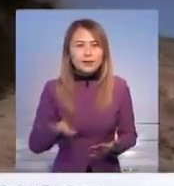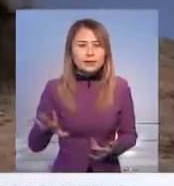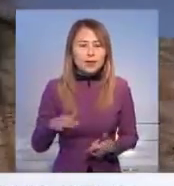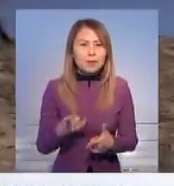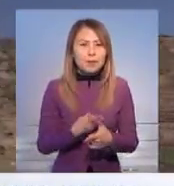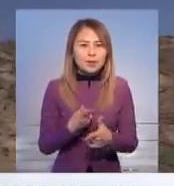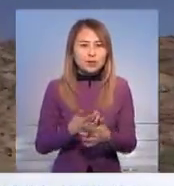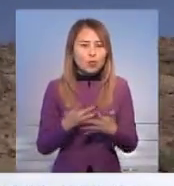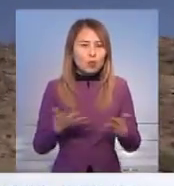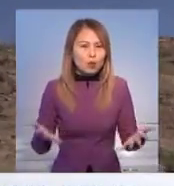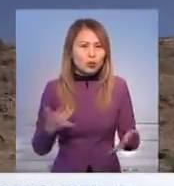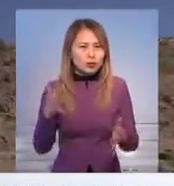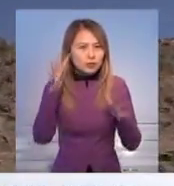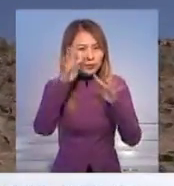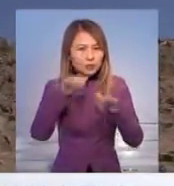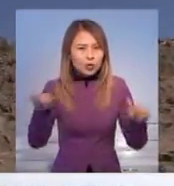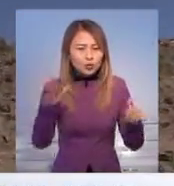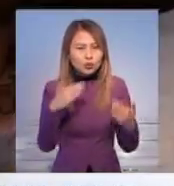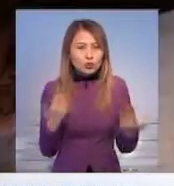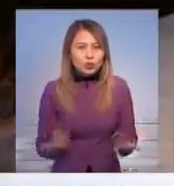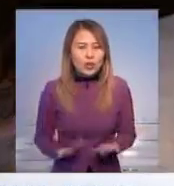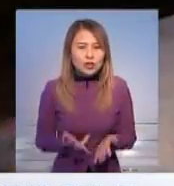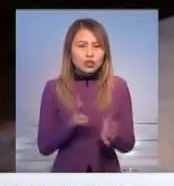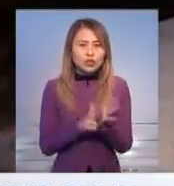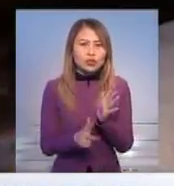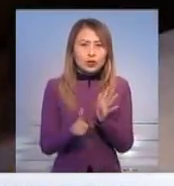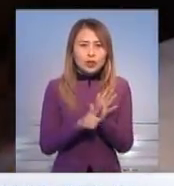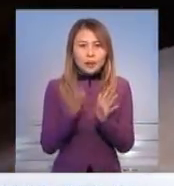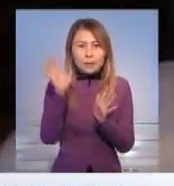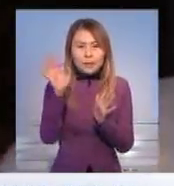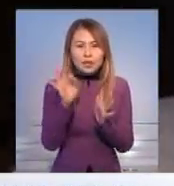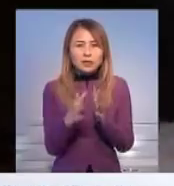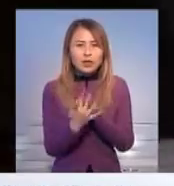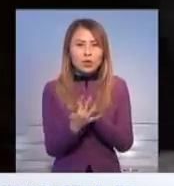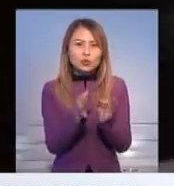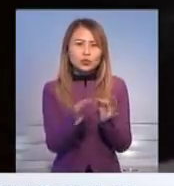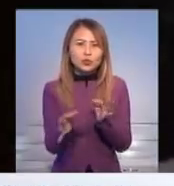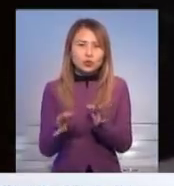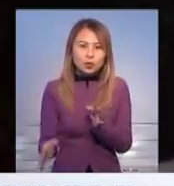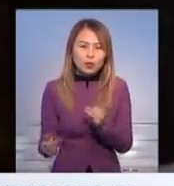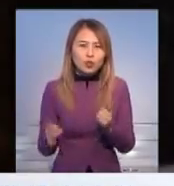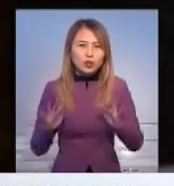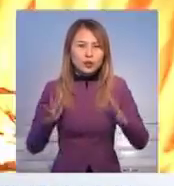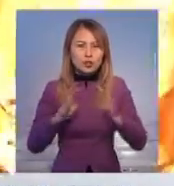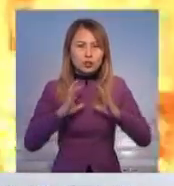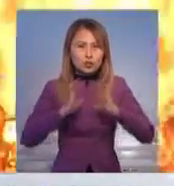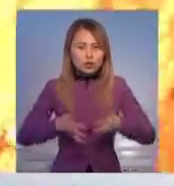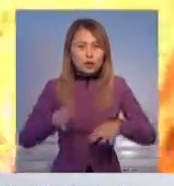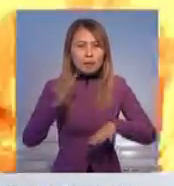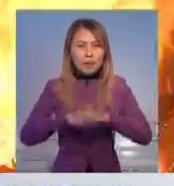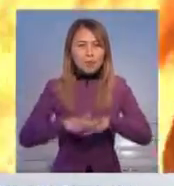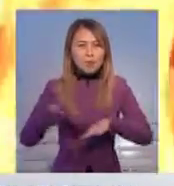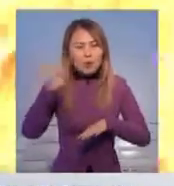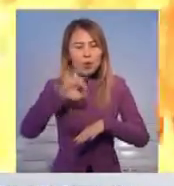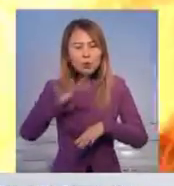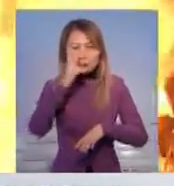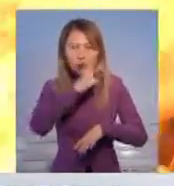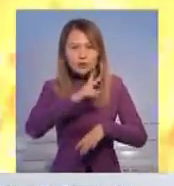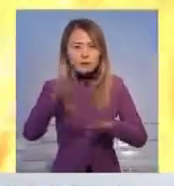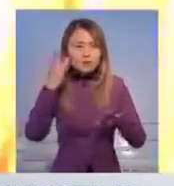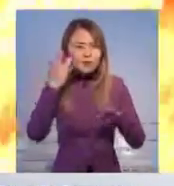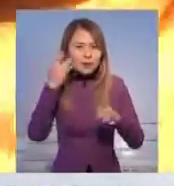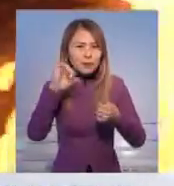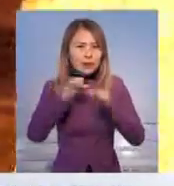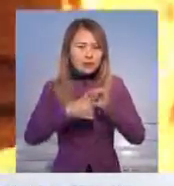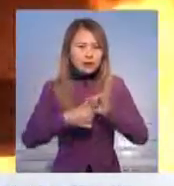мекен ететін жұрт. Жарықсыз күн көріп жүрген жандардың 87% ауылдық аймақтарда тұрып жатыр. Бұл жайында Дүниежүзілік банктің жыл сайынғы баяндамасында